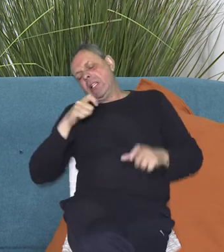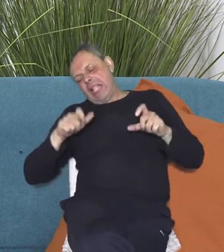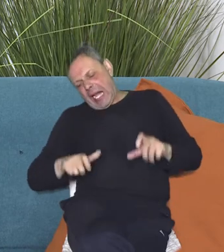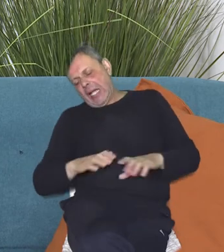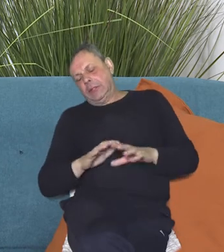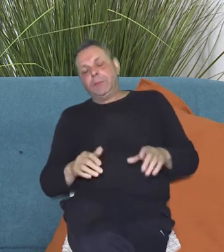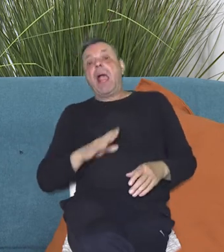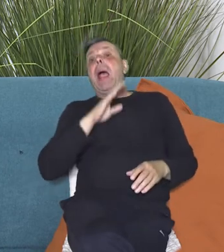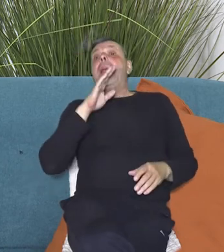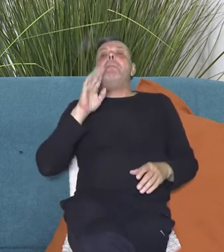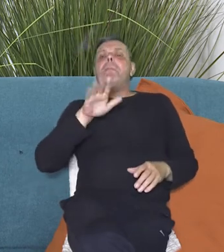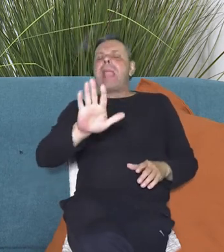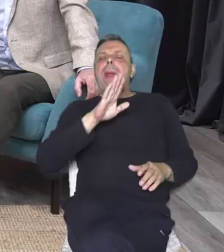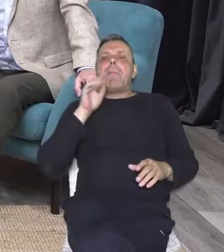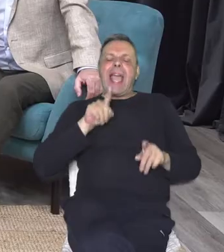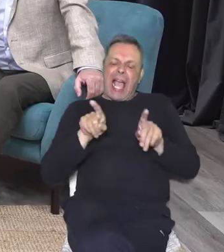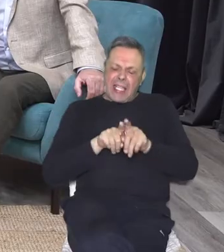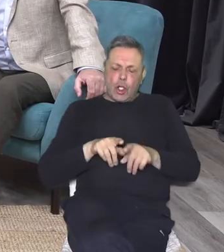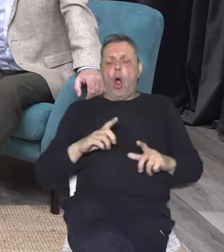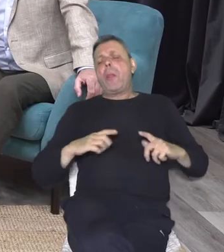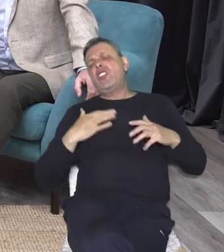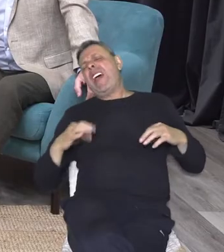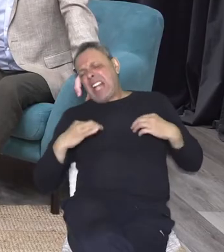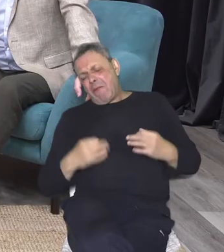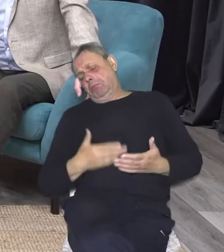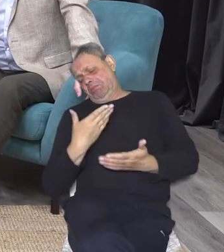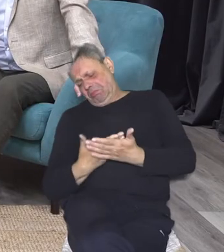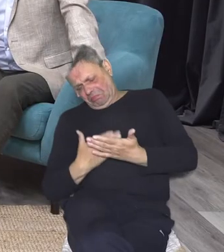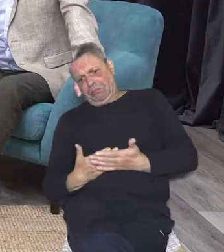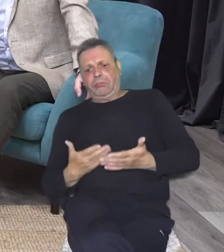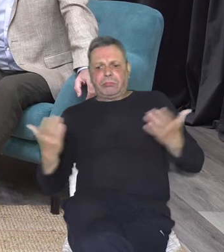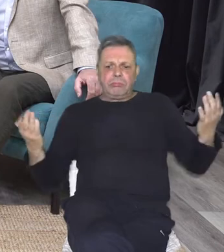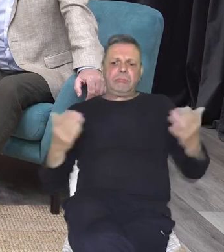dugovječna, bila je jako dugovječna i mama. Oni žive zdravo na način